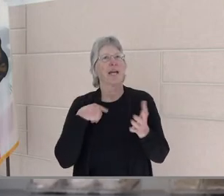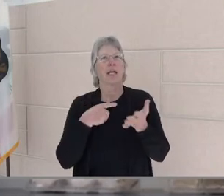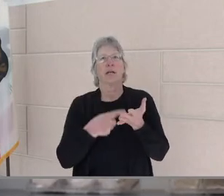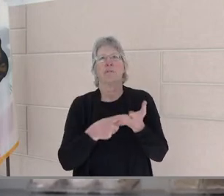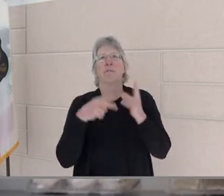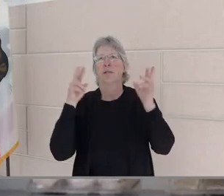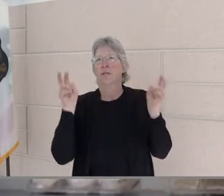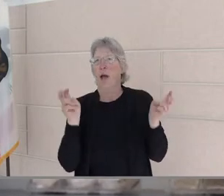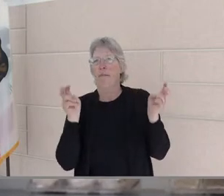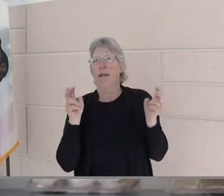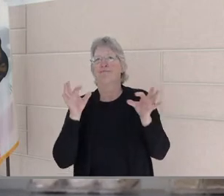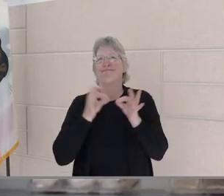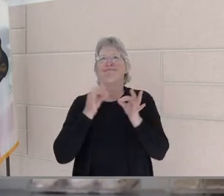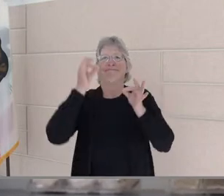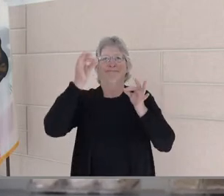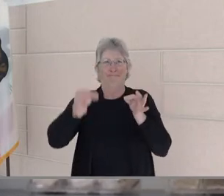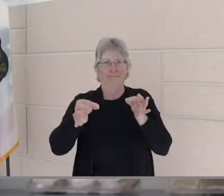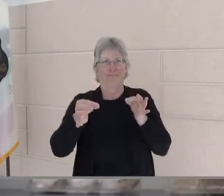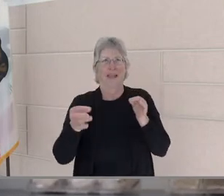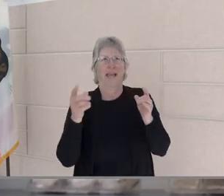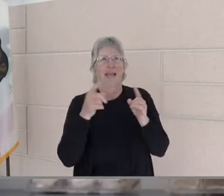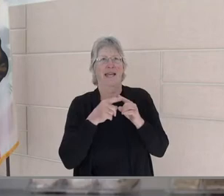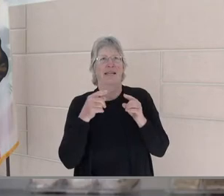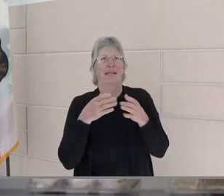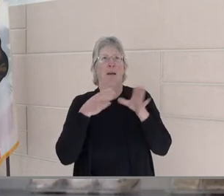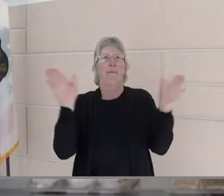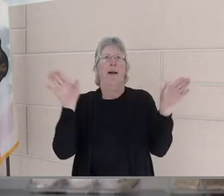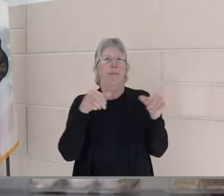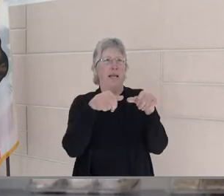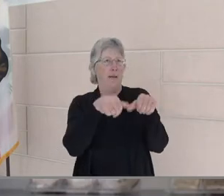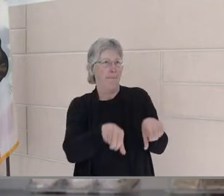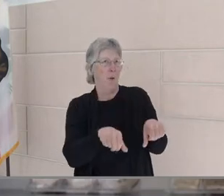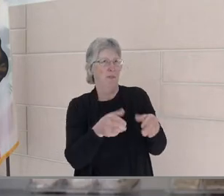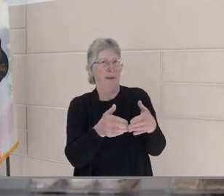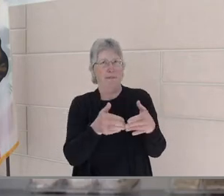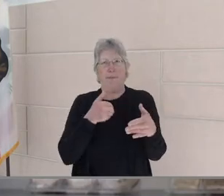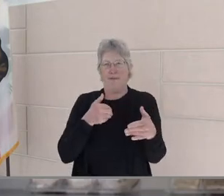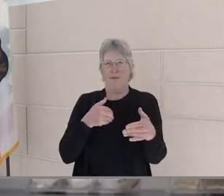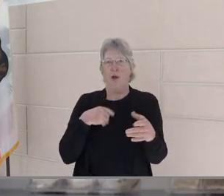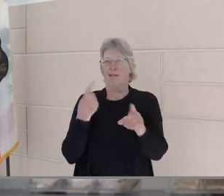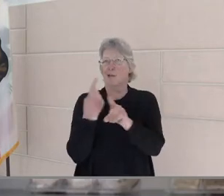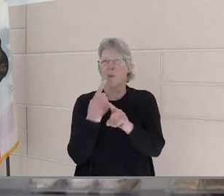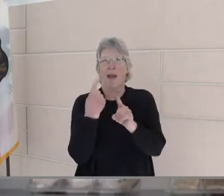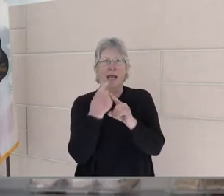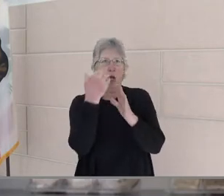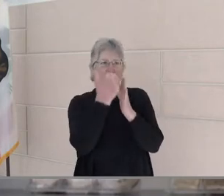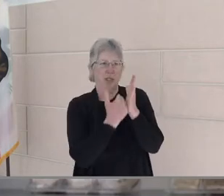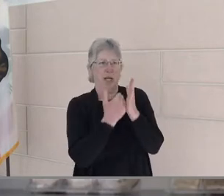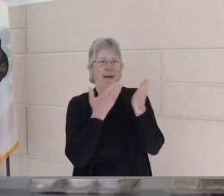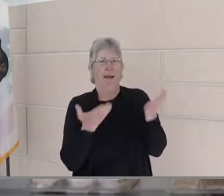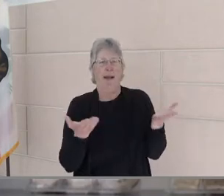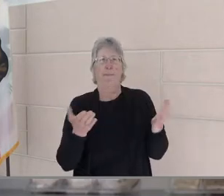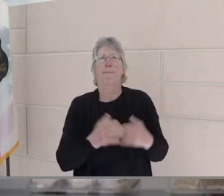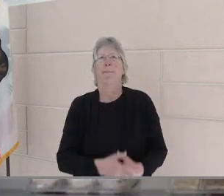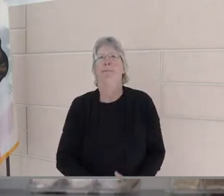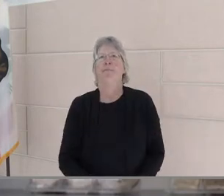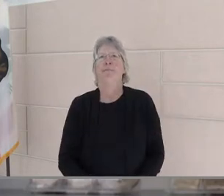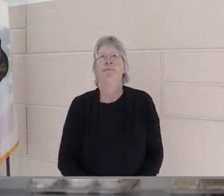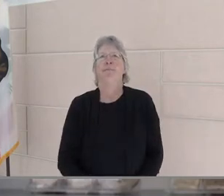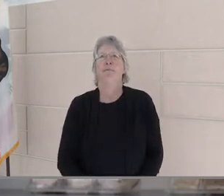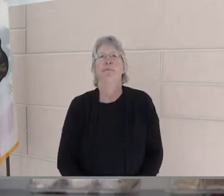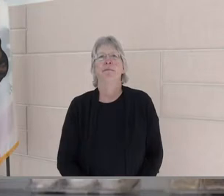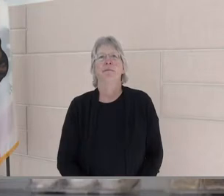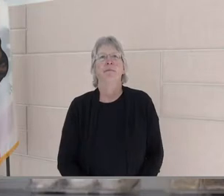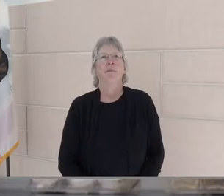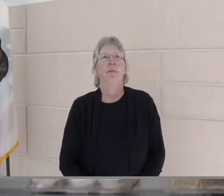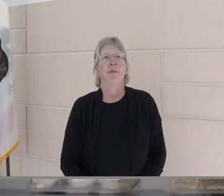กจไปจุ่มสำหรับเลือกไปกรุ๊ปหลังนี้คือหนังปะตุกเตยตามกราวิสันโดยมูลหายทางกิจการได้รับบรรจุขนมเกจ